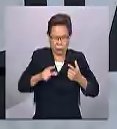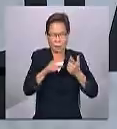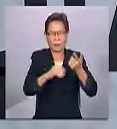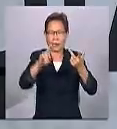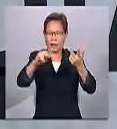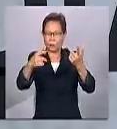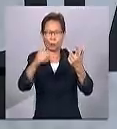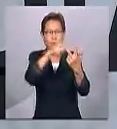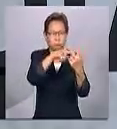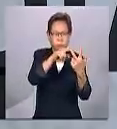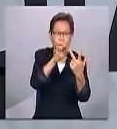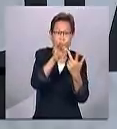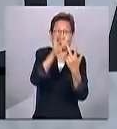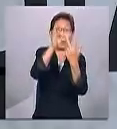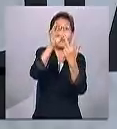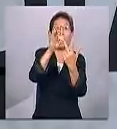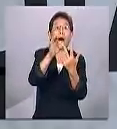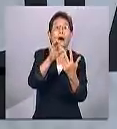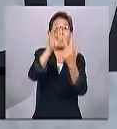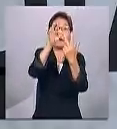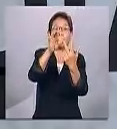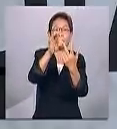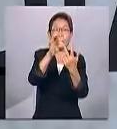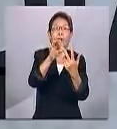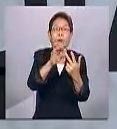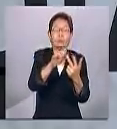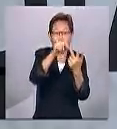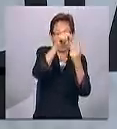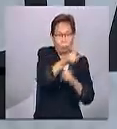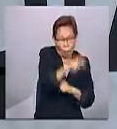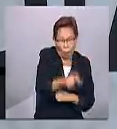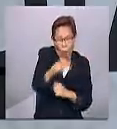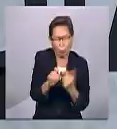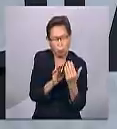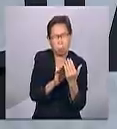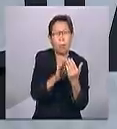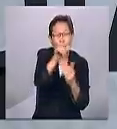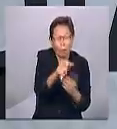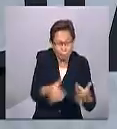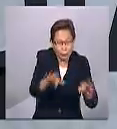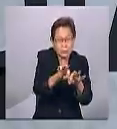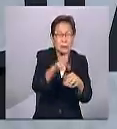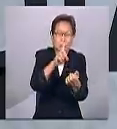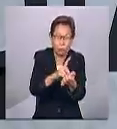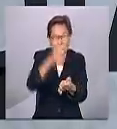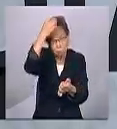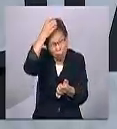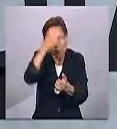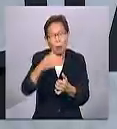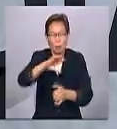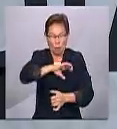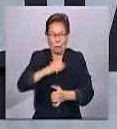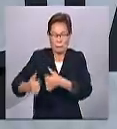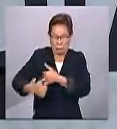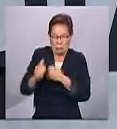kerajaan, terutamanya mereka yang berada di barisan hadapan bekerja keras dalam menghadapi pandemik